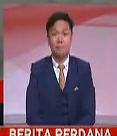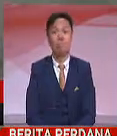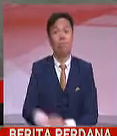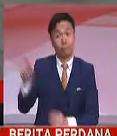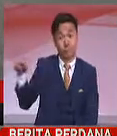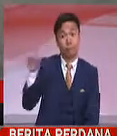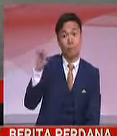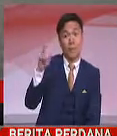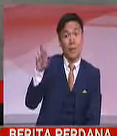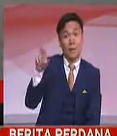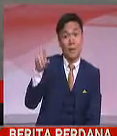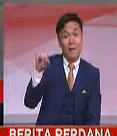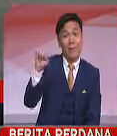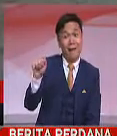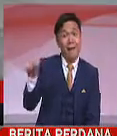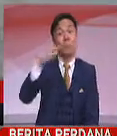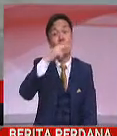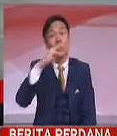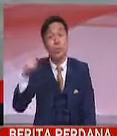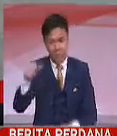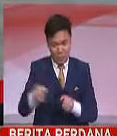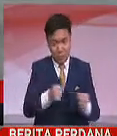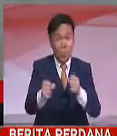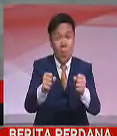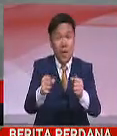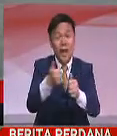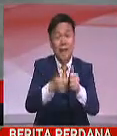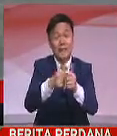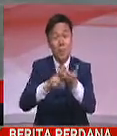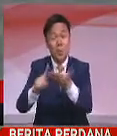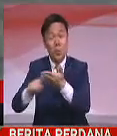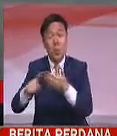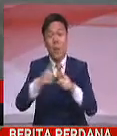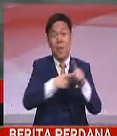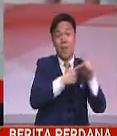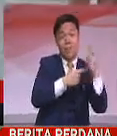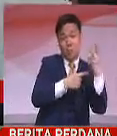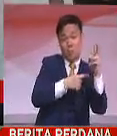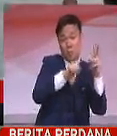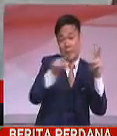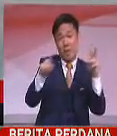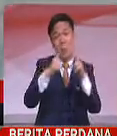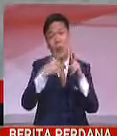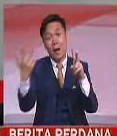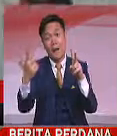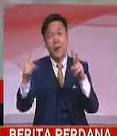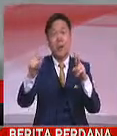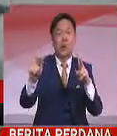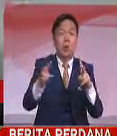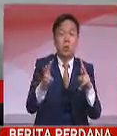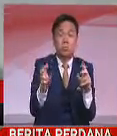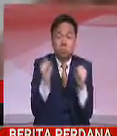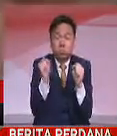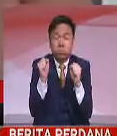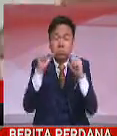Di Siberia, sebuah kelab renang mengadakan aktiviti renang di Sungai Irtis setiap minggu dari bulan Disember hingga Mac, iaitu ketika salji mula mencair. Mereka